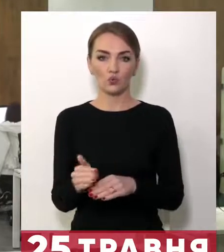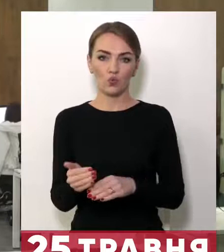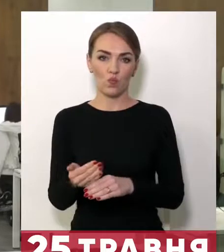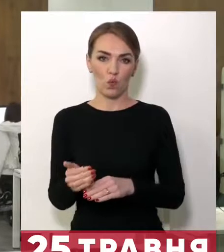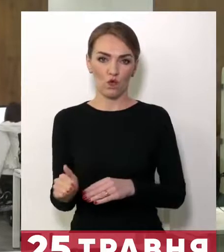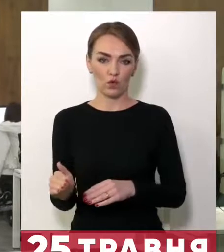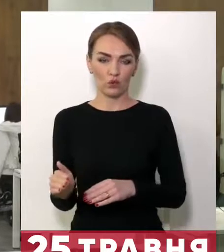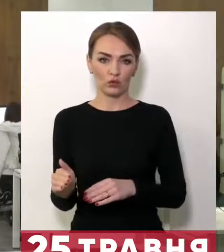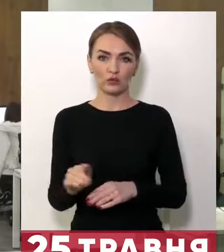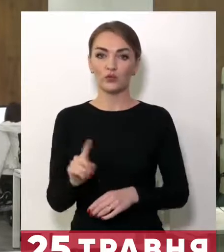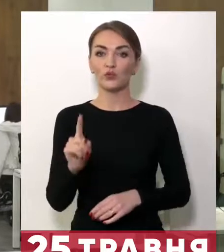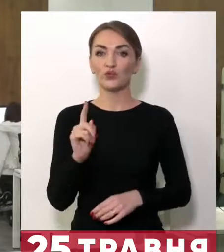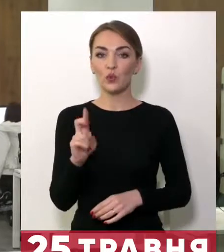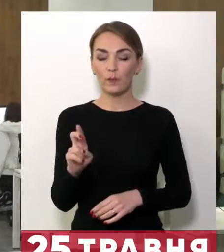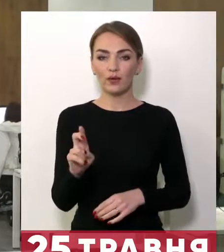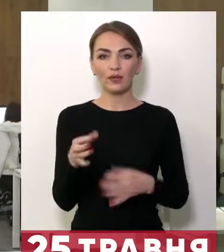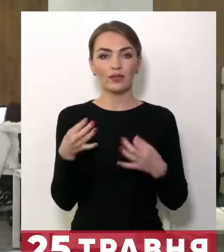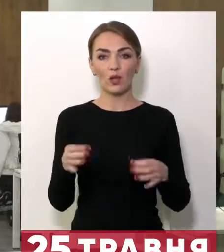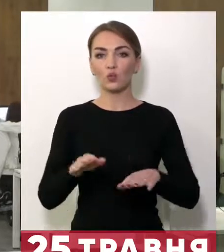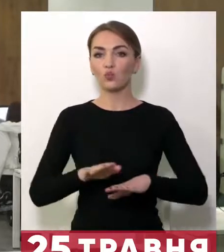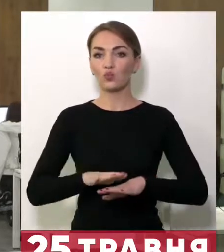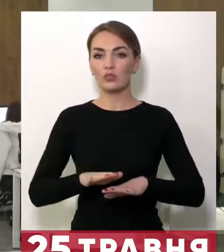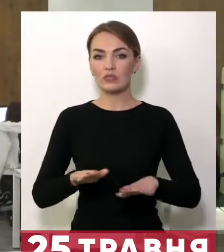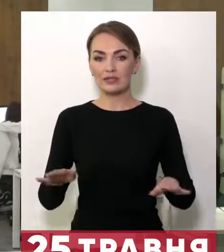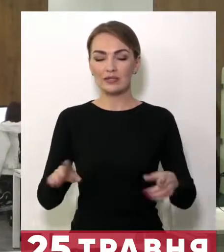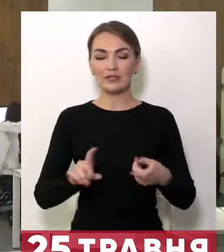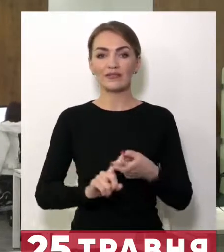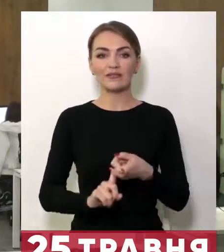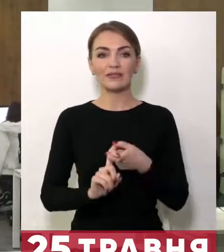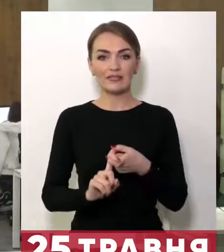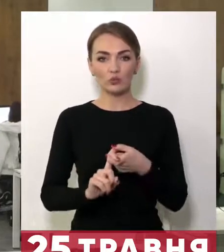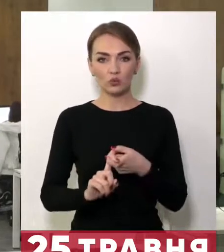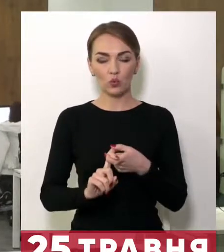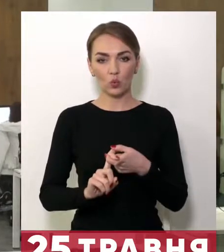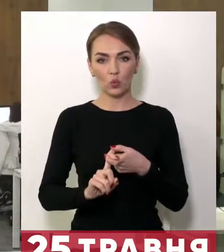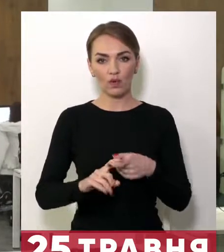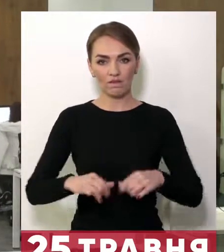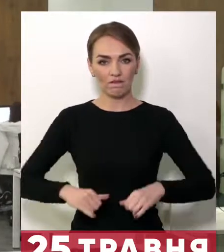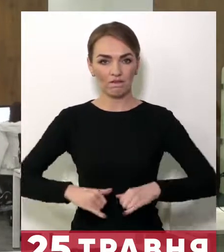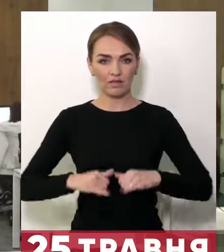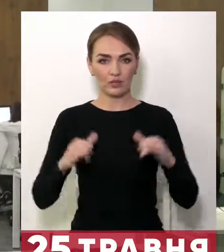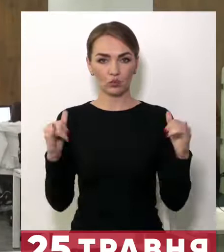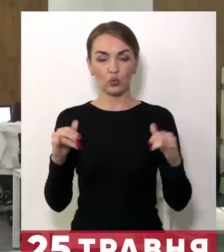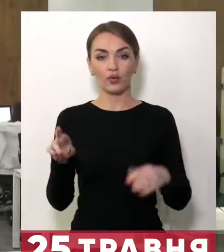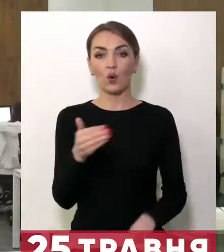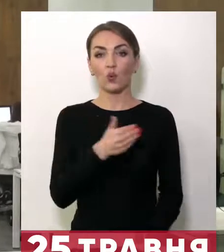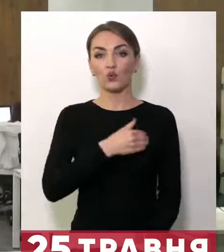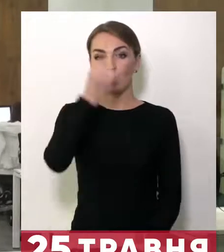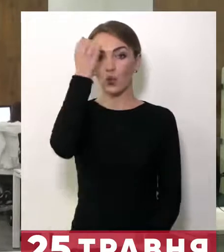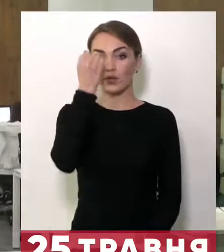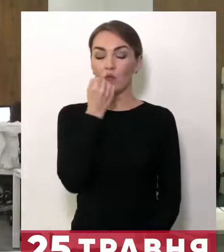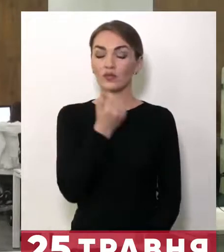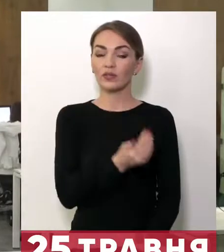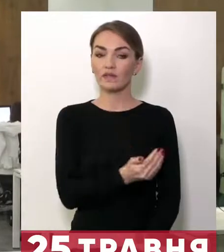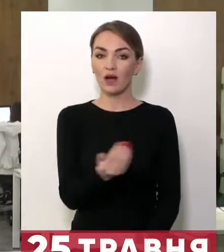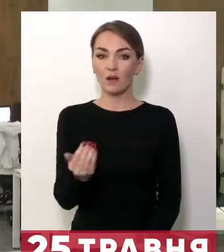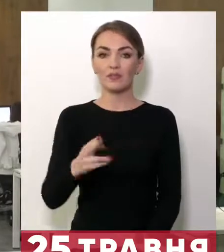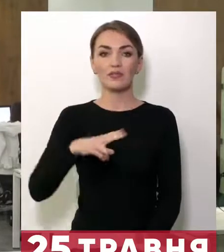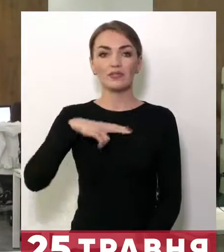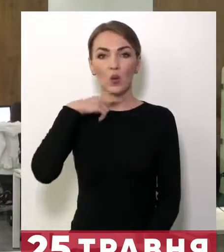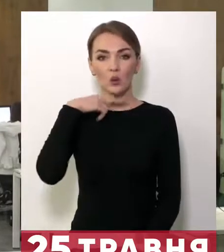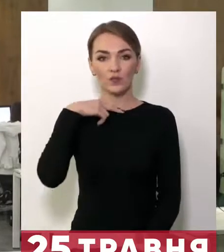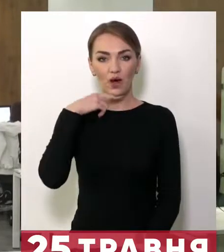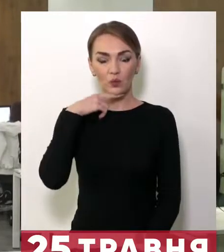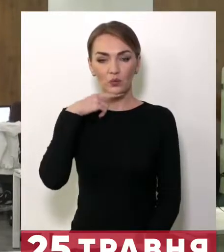поступово, щоб не допустити інфекційного вибуху. Я хочу подякувати вам за